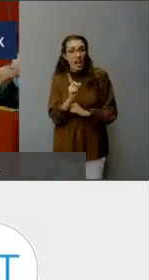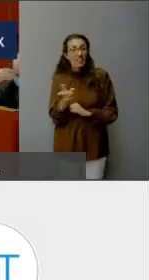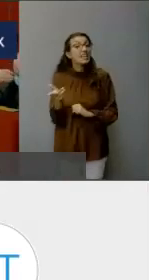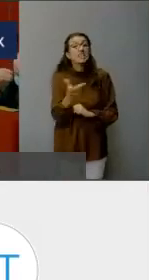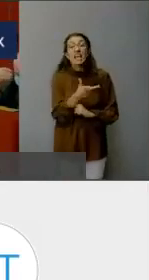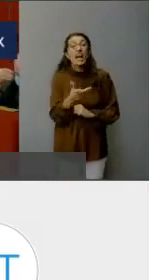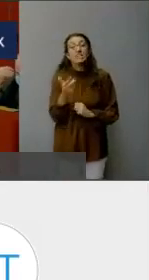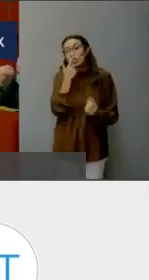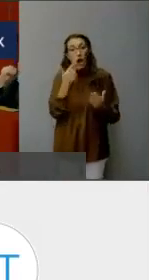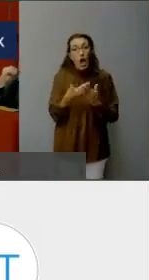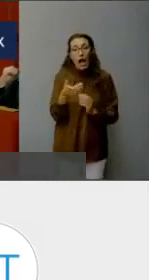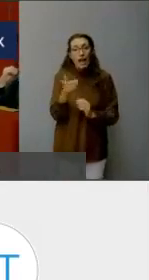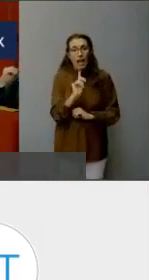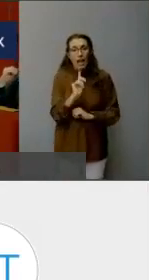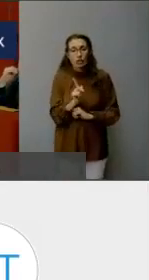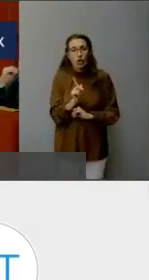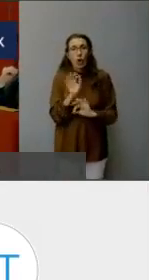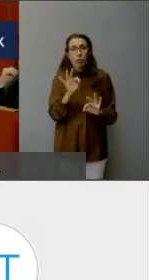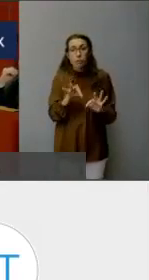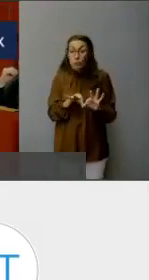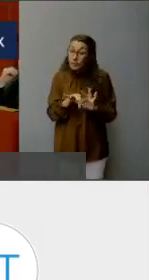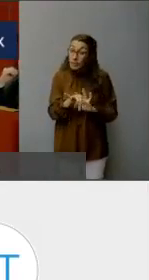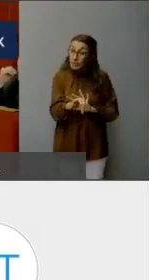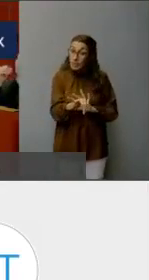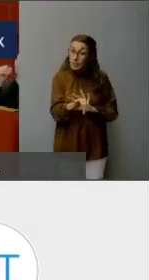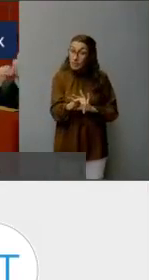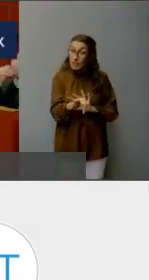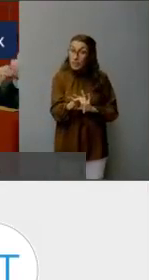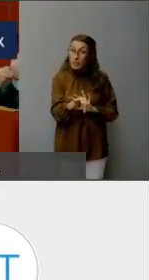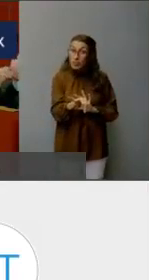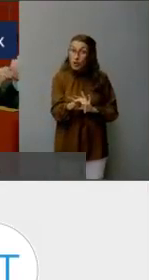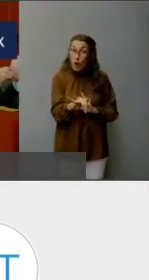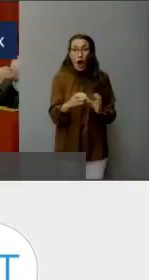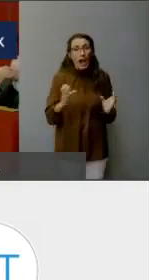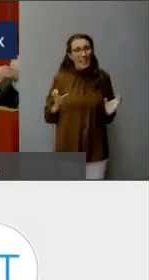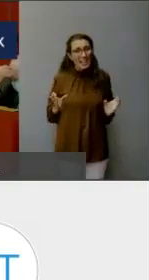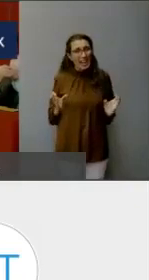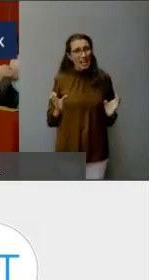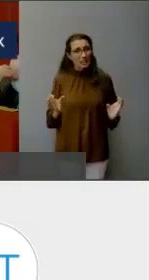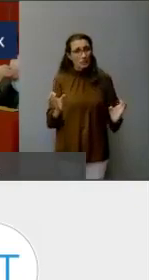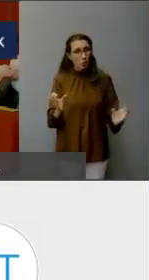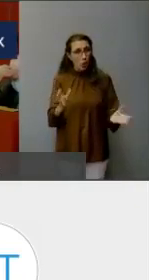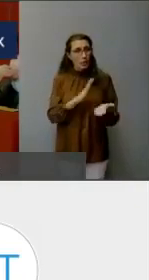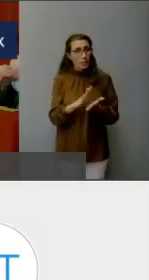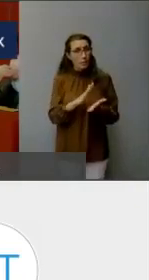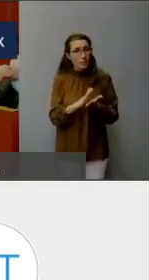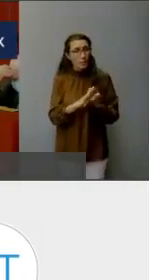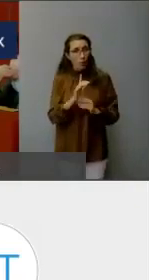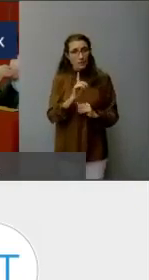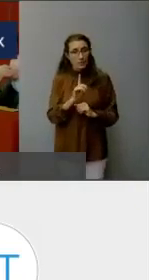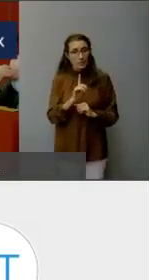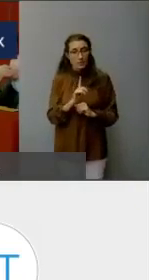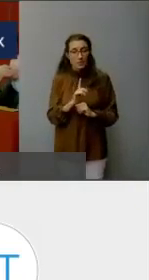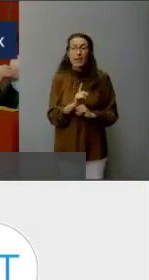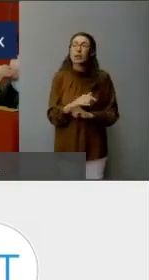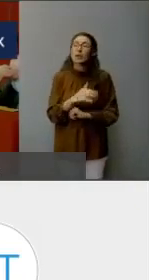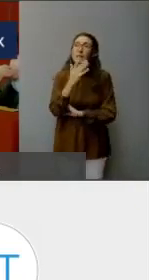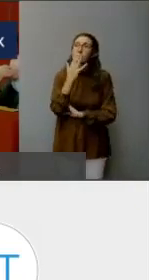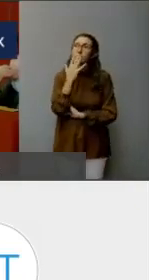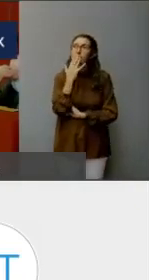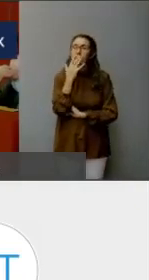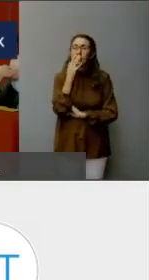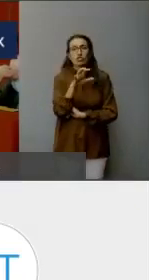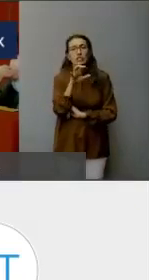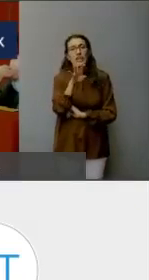adeguato in particolare in riferimento alla pulizia delle caditoie ecco le caditoie sono circa 96.000